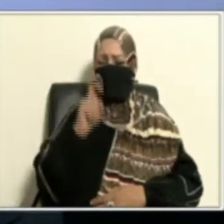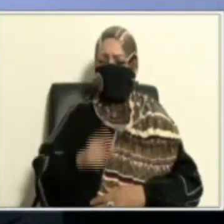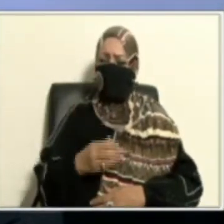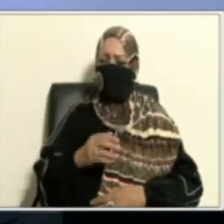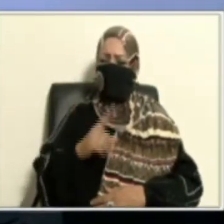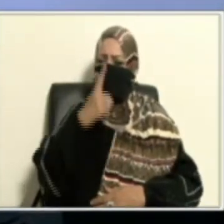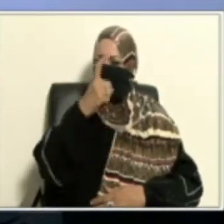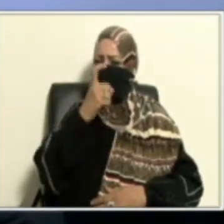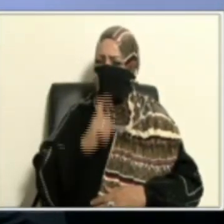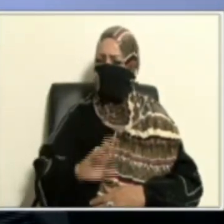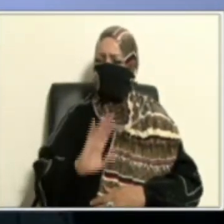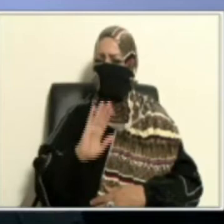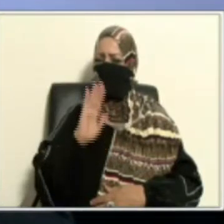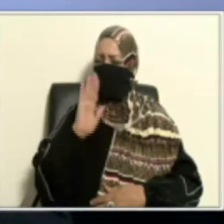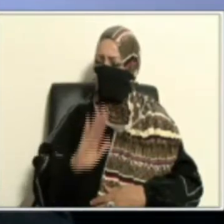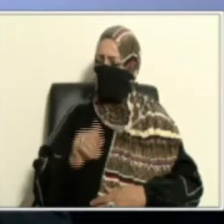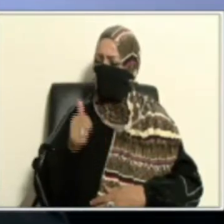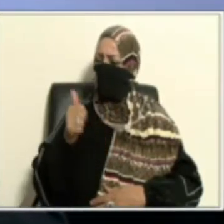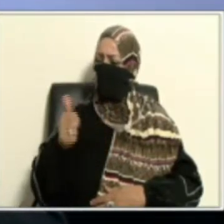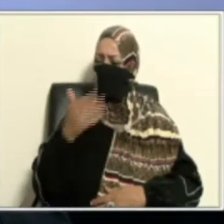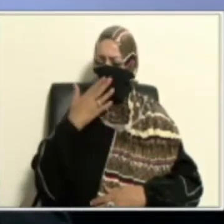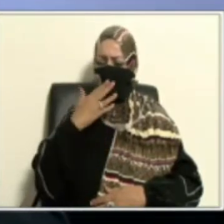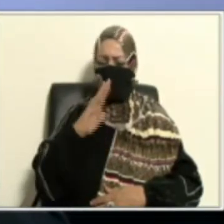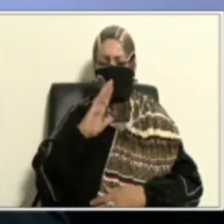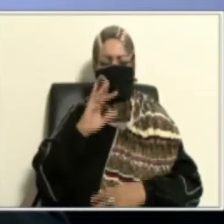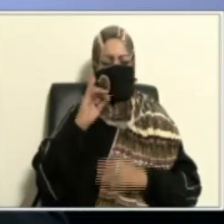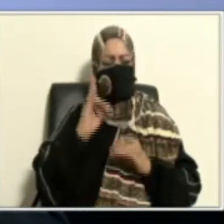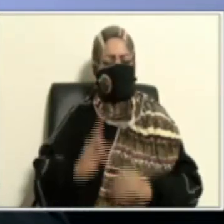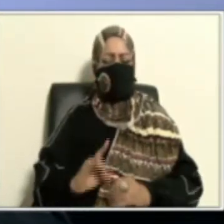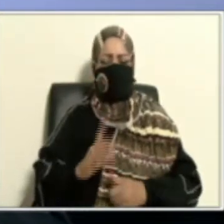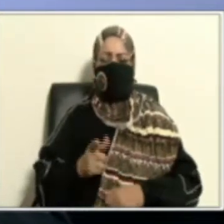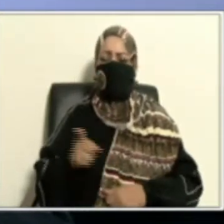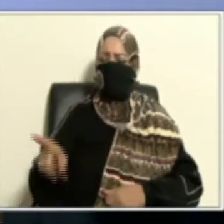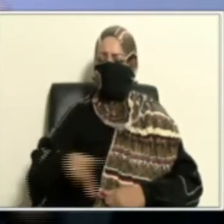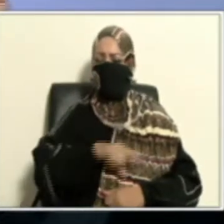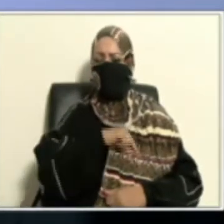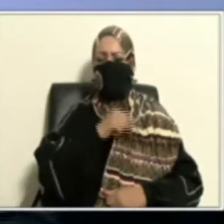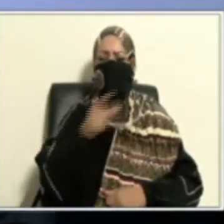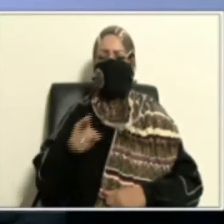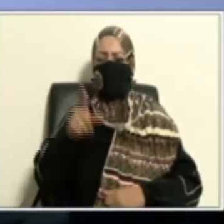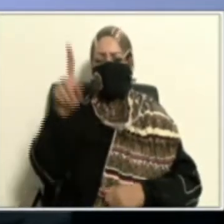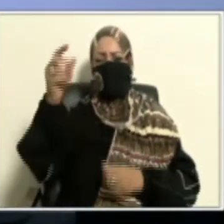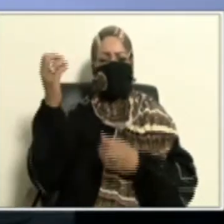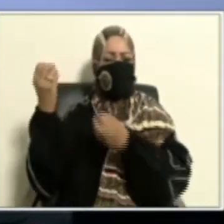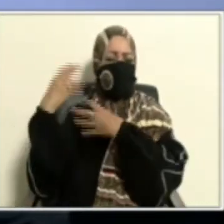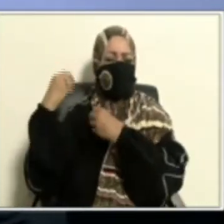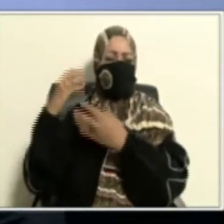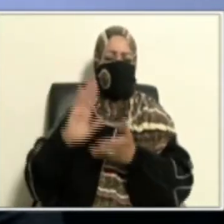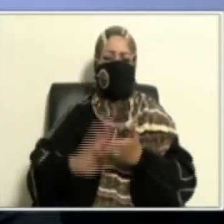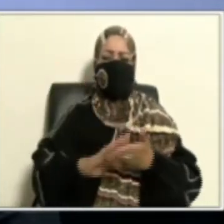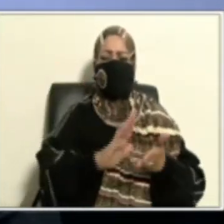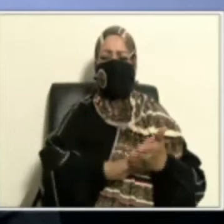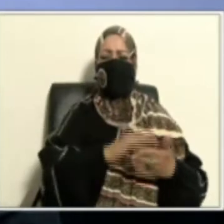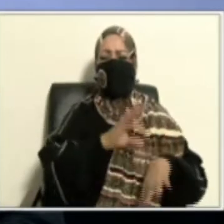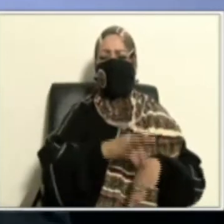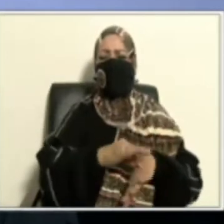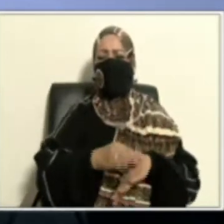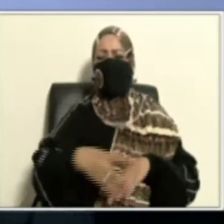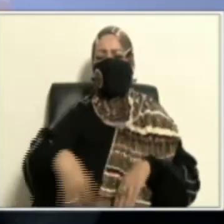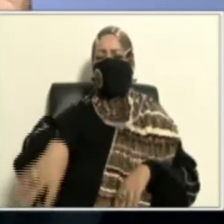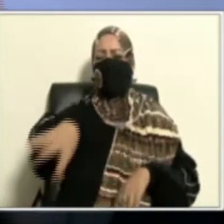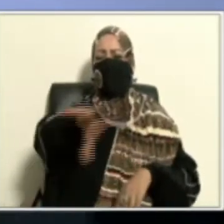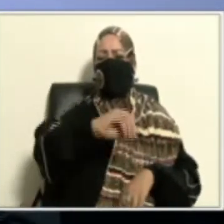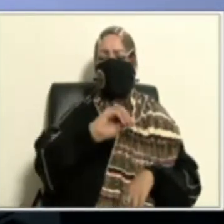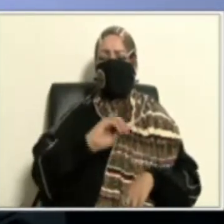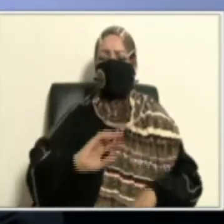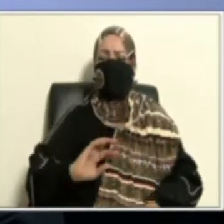الناس. لأن لو كان مثلا التجار متاع ليبيا نقول لهم أربحوا 10,000%،